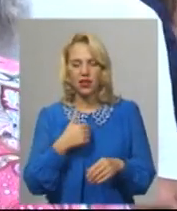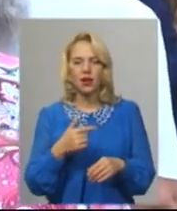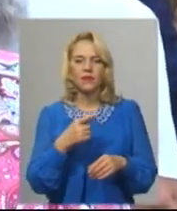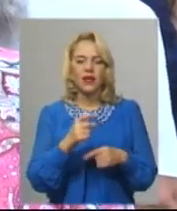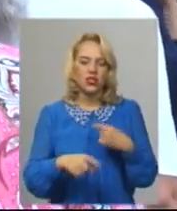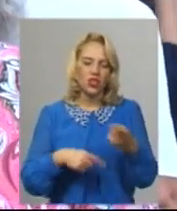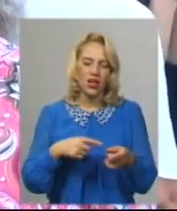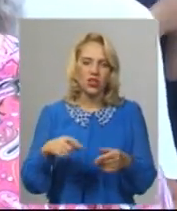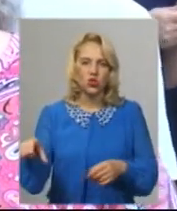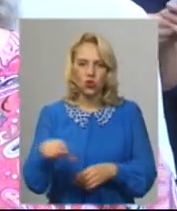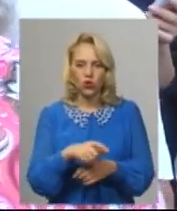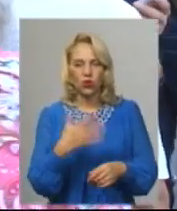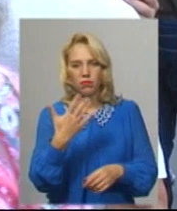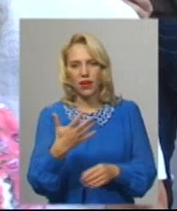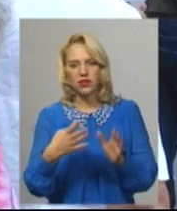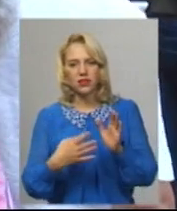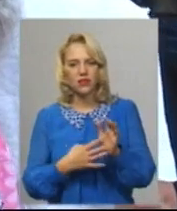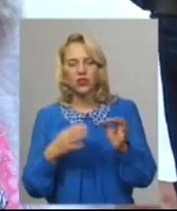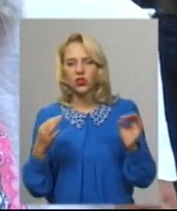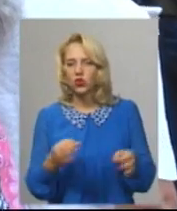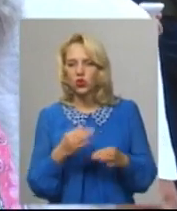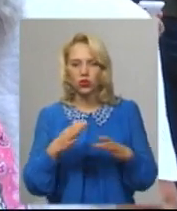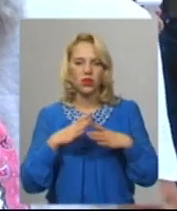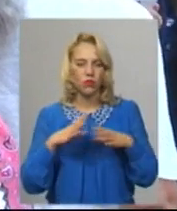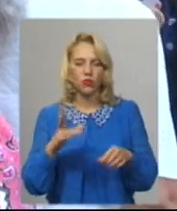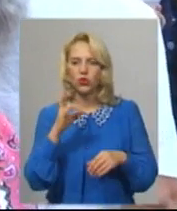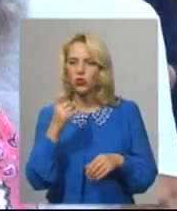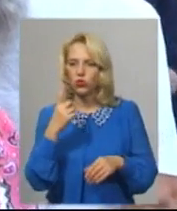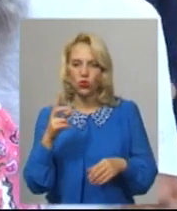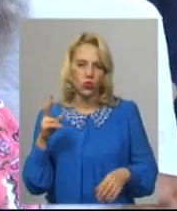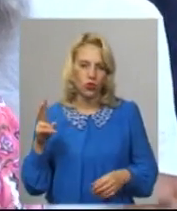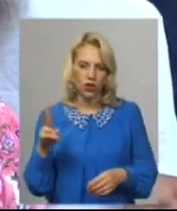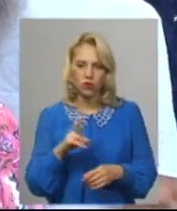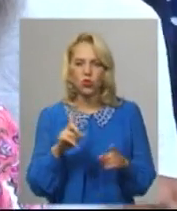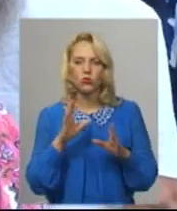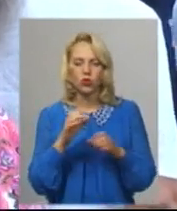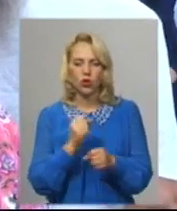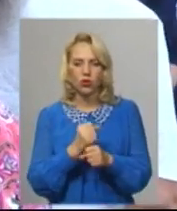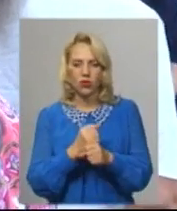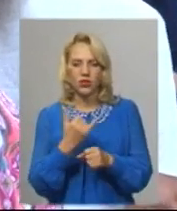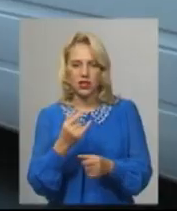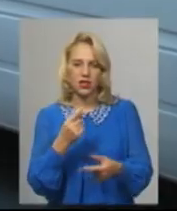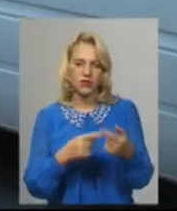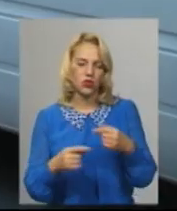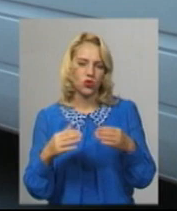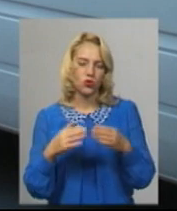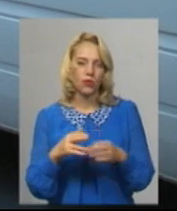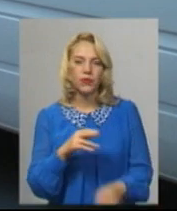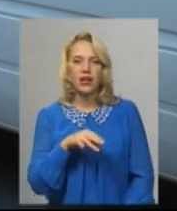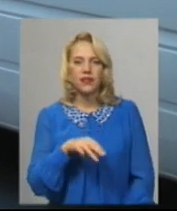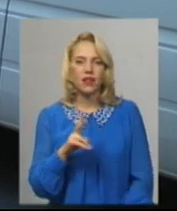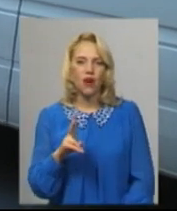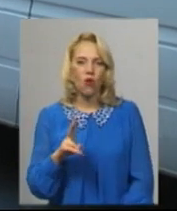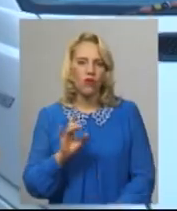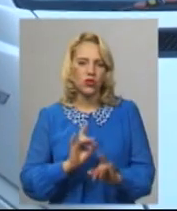не було. Від 20 хвилин 8-ї не було нічого. І що тепер будете робити? Нічого, вертаюся додому. Тетяна Коваль